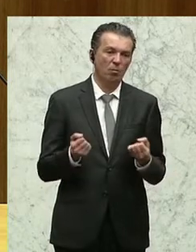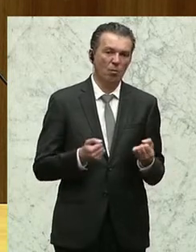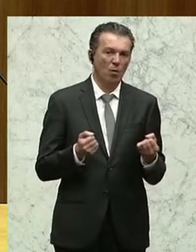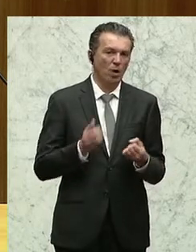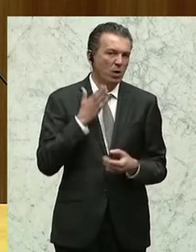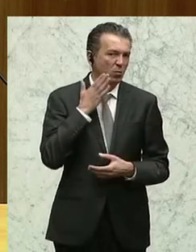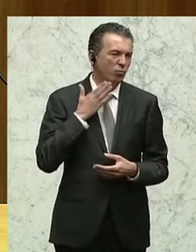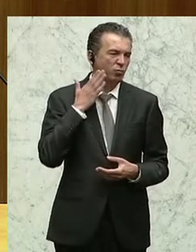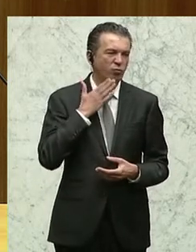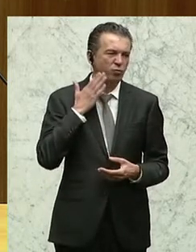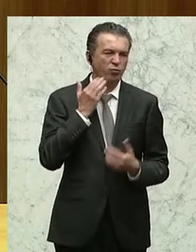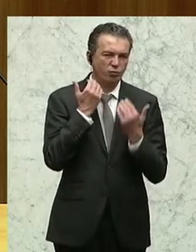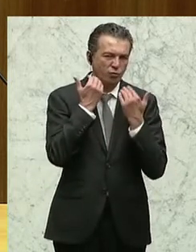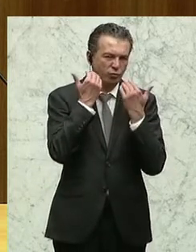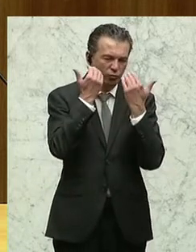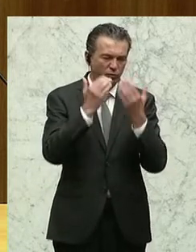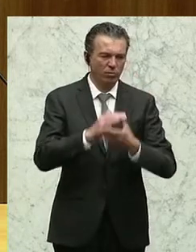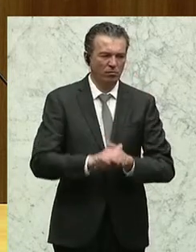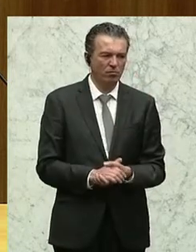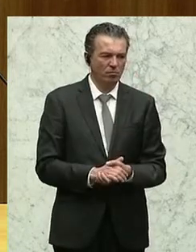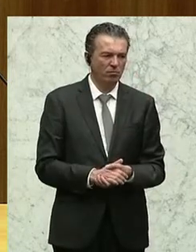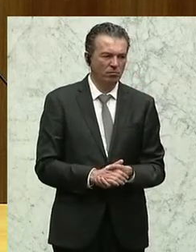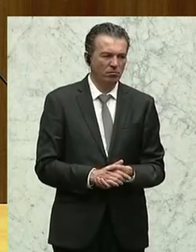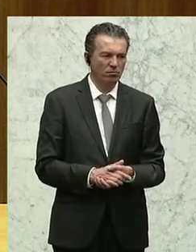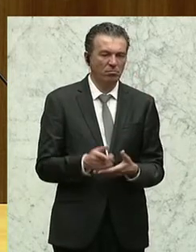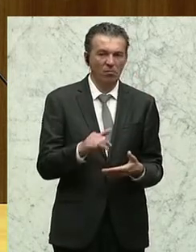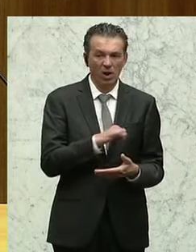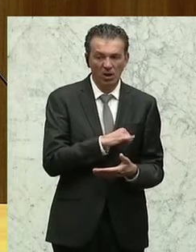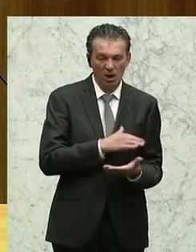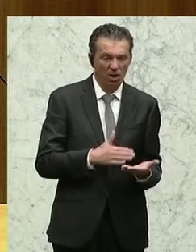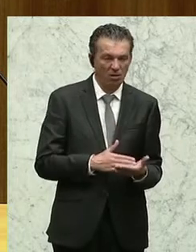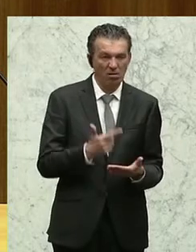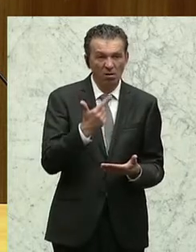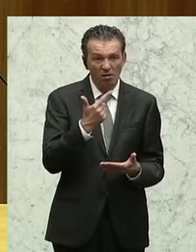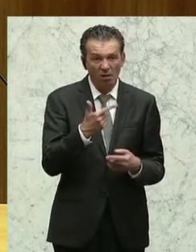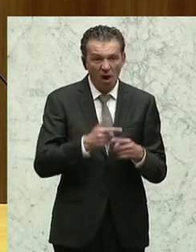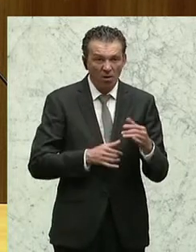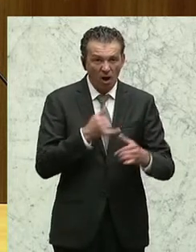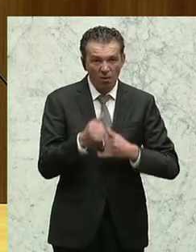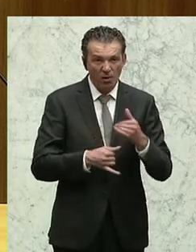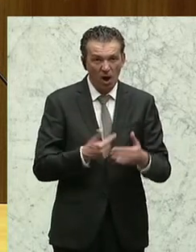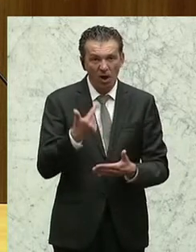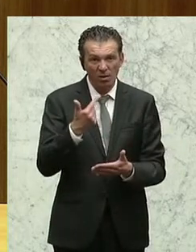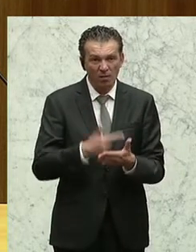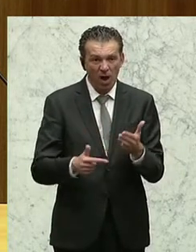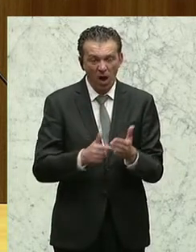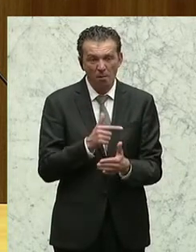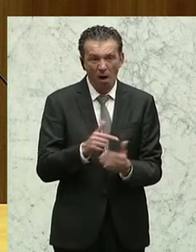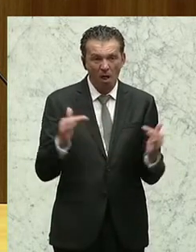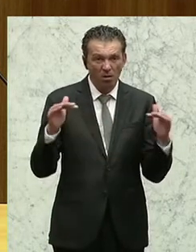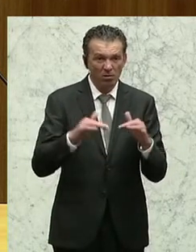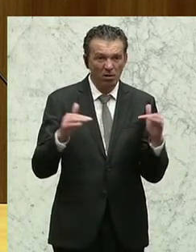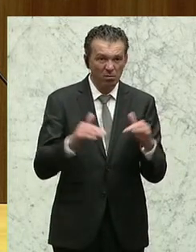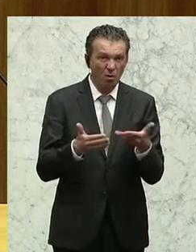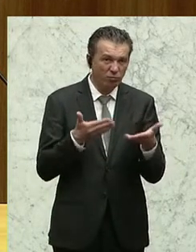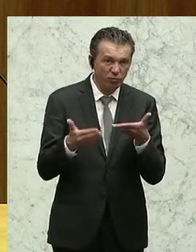politische Blamage, meine sehr geehrten Damen und Herren, wenn man diese Interessen in 2,5 Jahren bei 2 Tagessitzungen